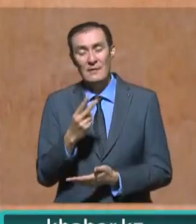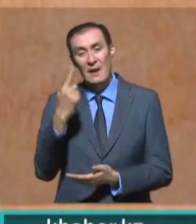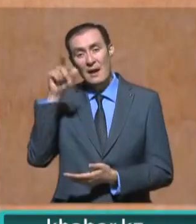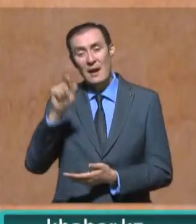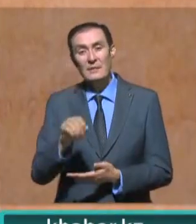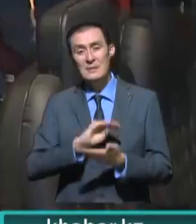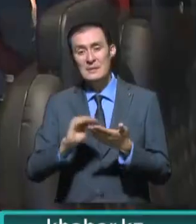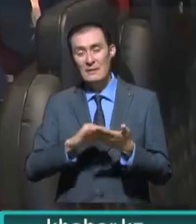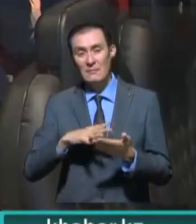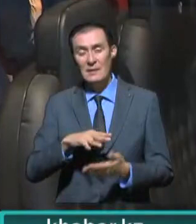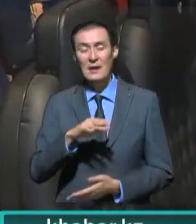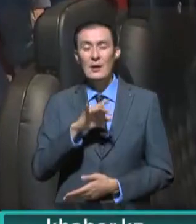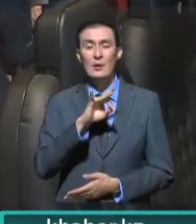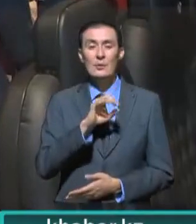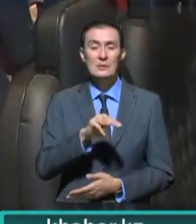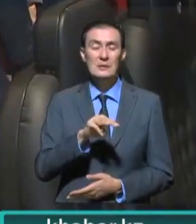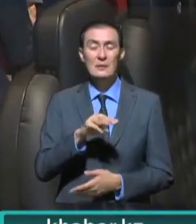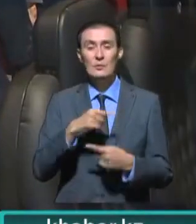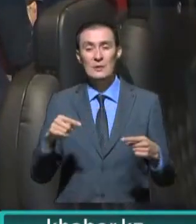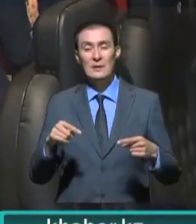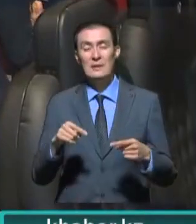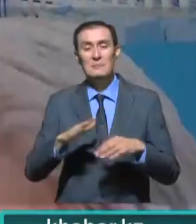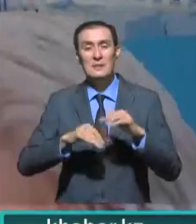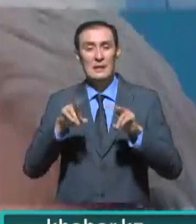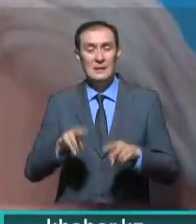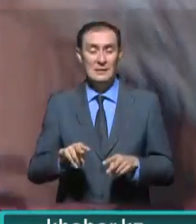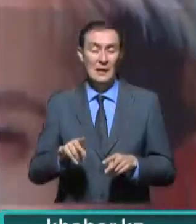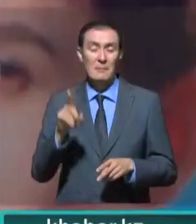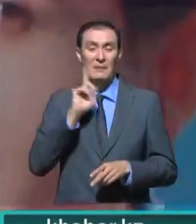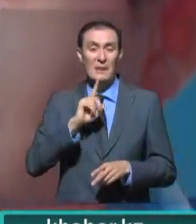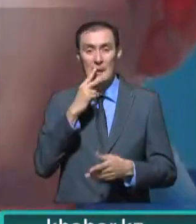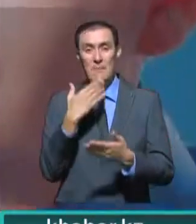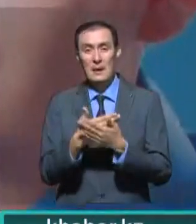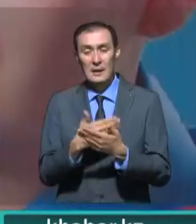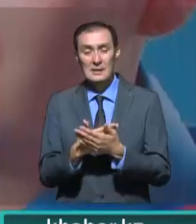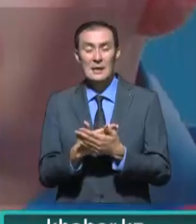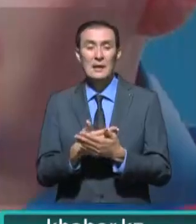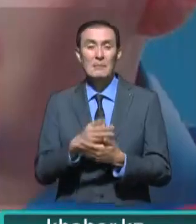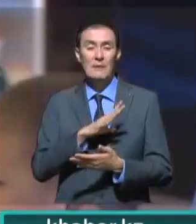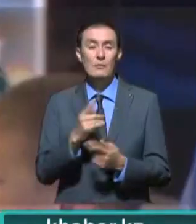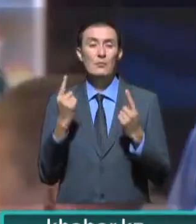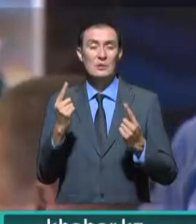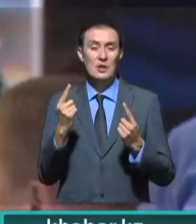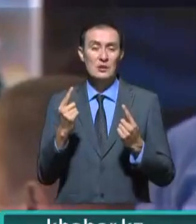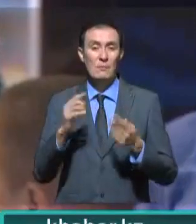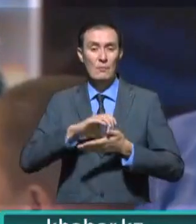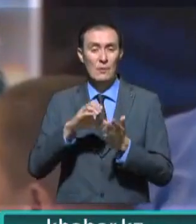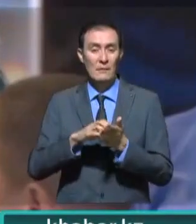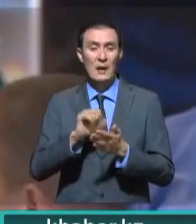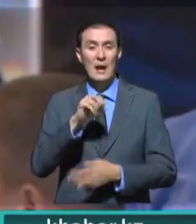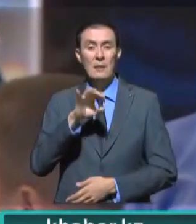сценария выступили Рустем Арсланов, Кайрат Мамраимов, Жамид Кушербаев. Предварительный показ перед премьерой прошел в крупнейшем молле страны